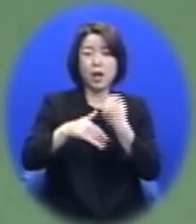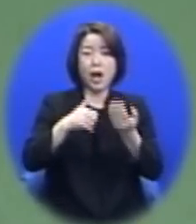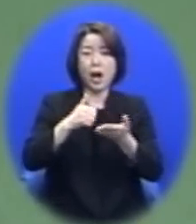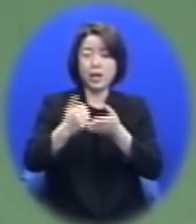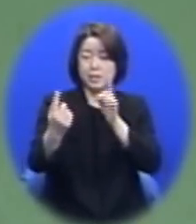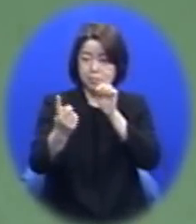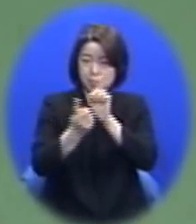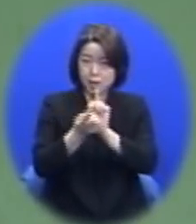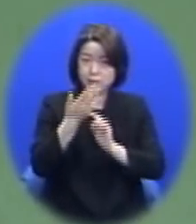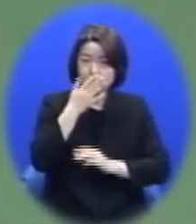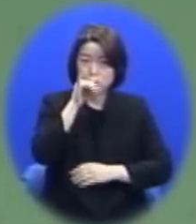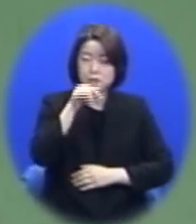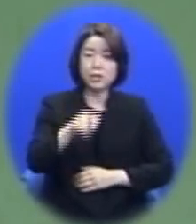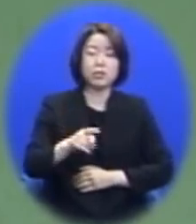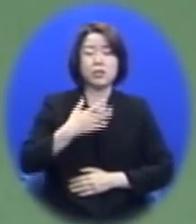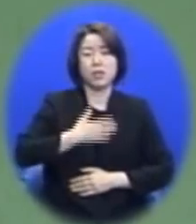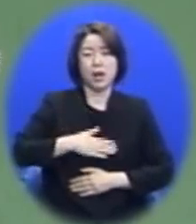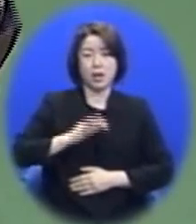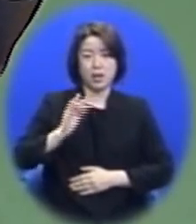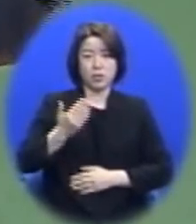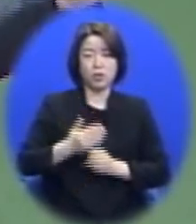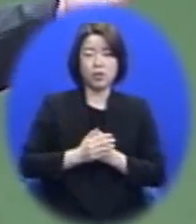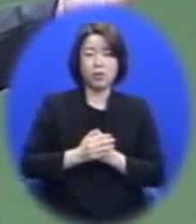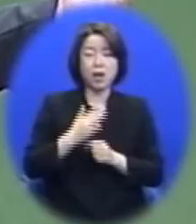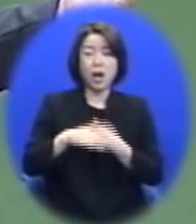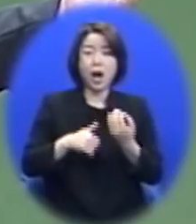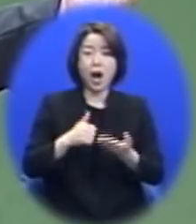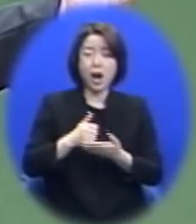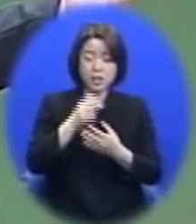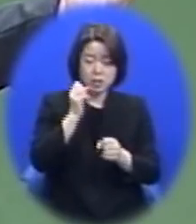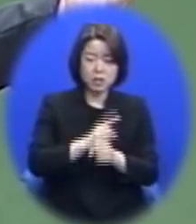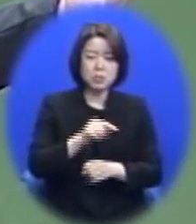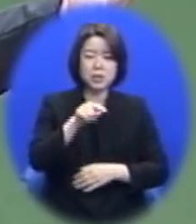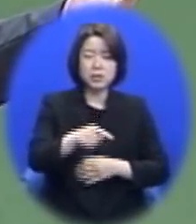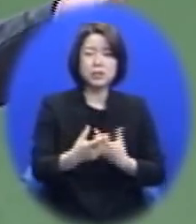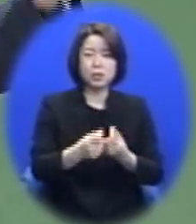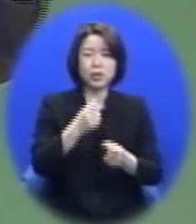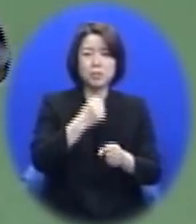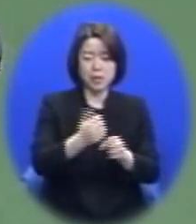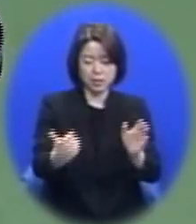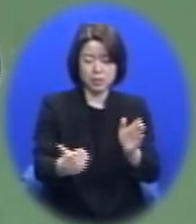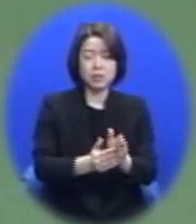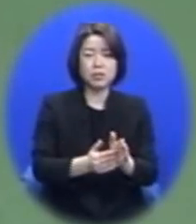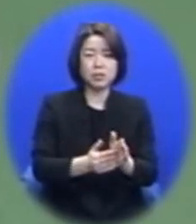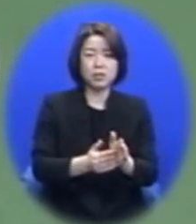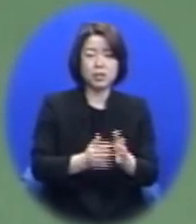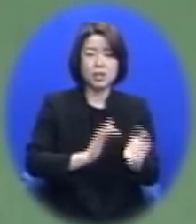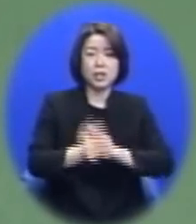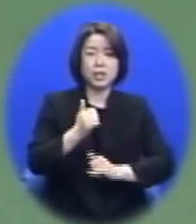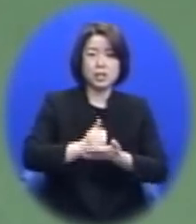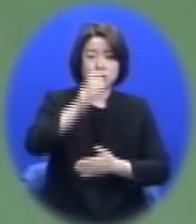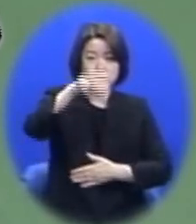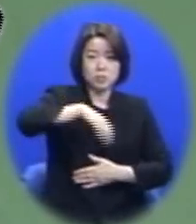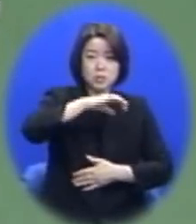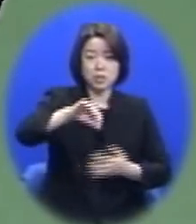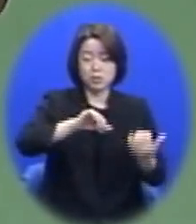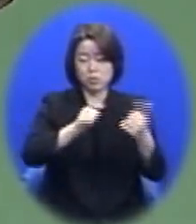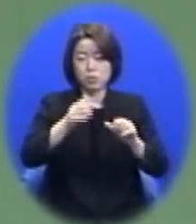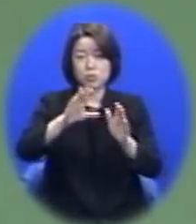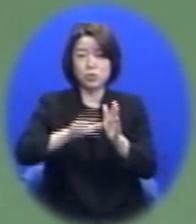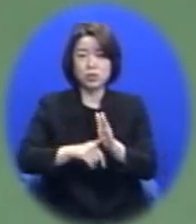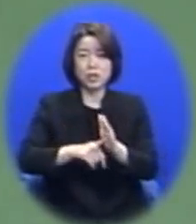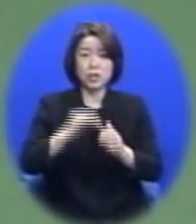있음을 알아야 합니다. 하나님이 이미 다 그렇게 해놓으셨어요. 예수님이 십자가에 죽으실 때